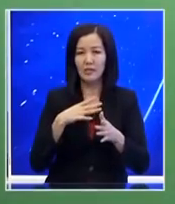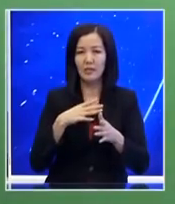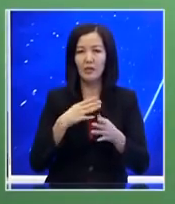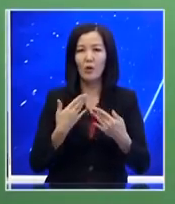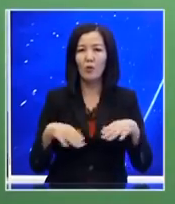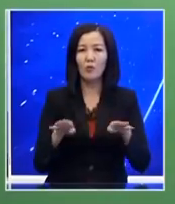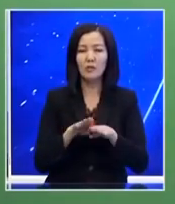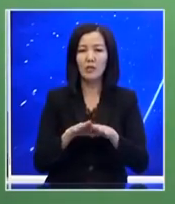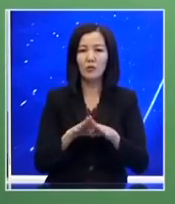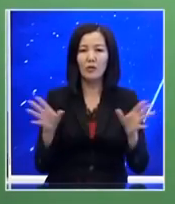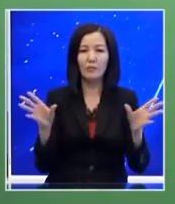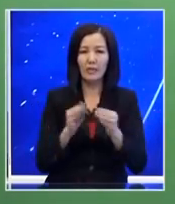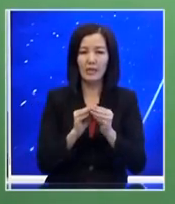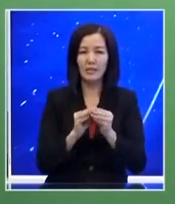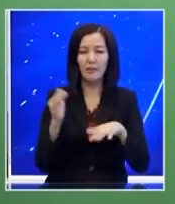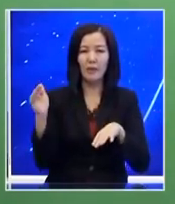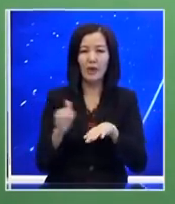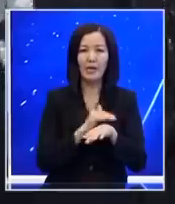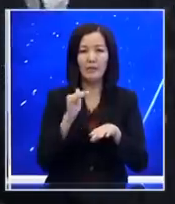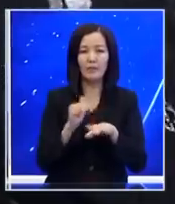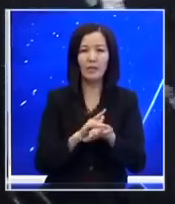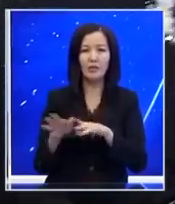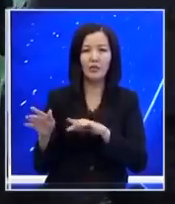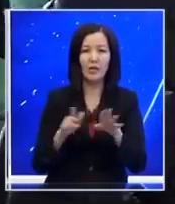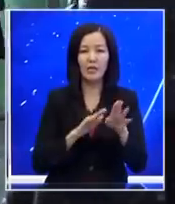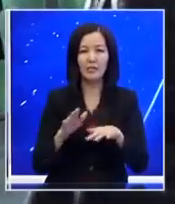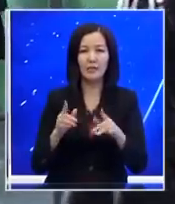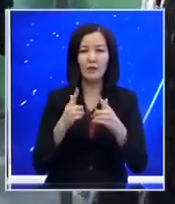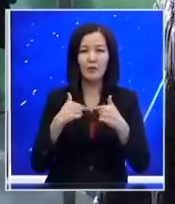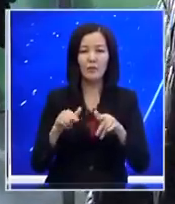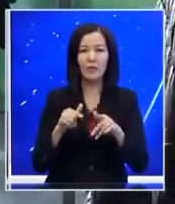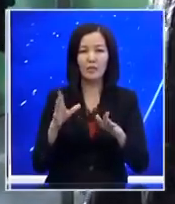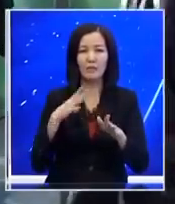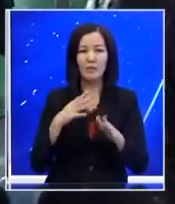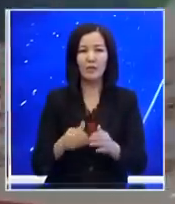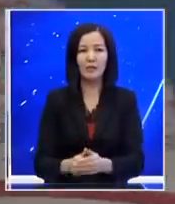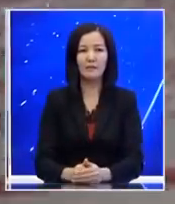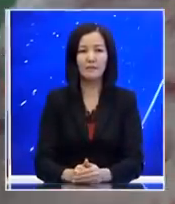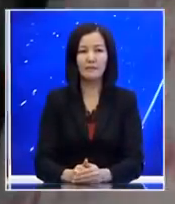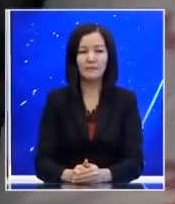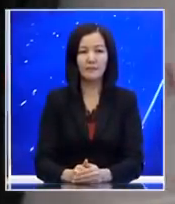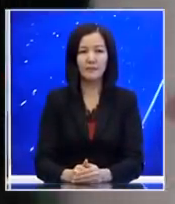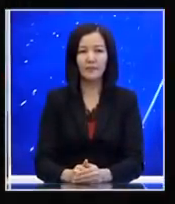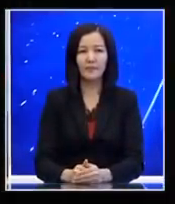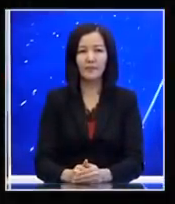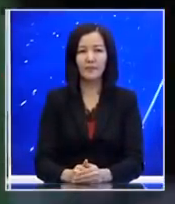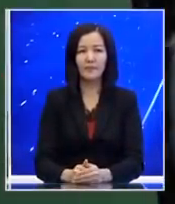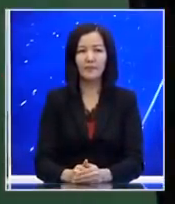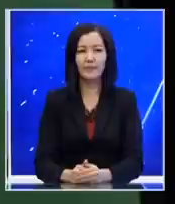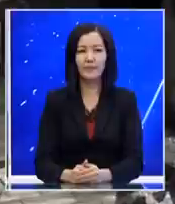созуға дайын екенін жеткізді. Осылайша олар бірлесе қайырымдылық шарасын ұйымдастырып келеді.